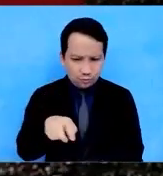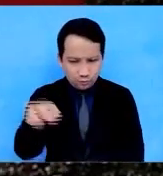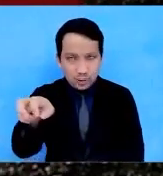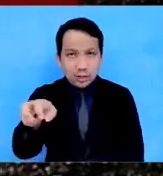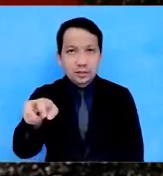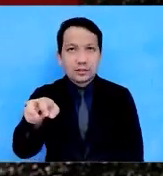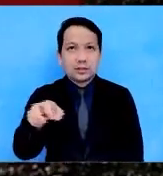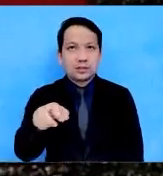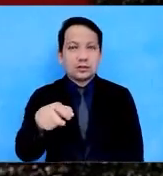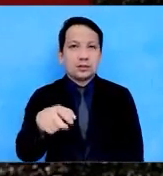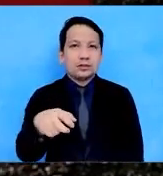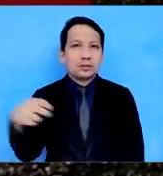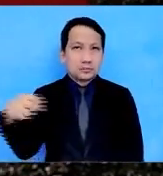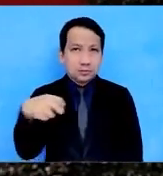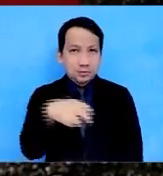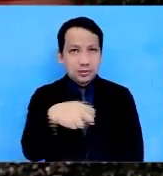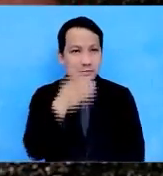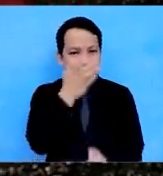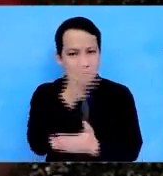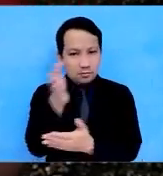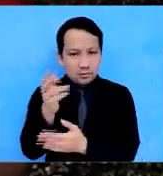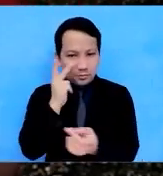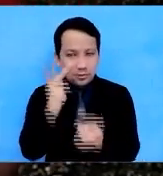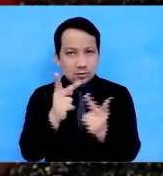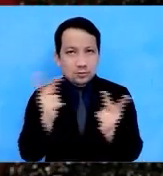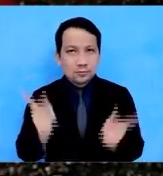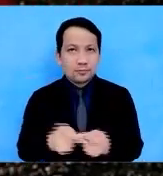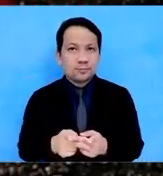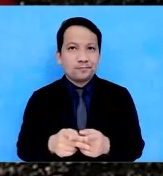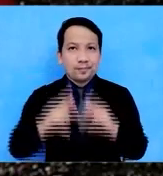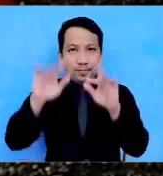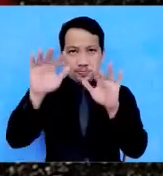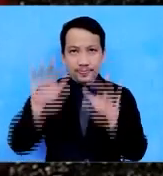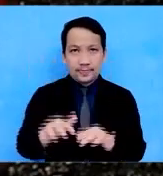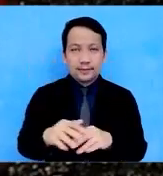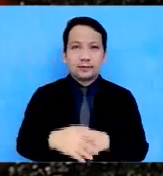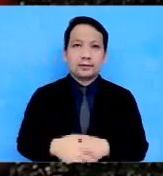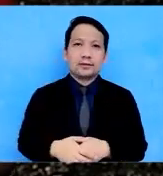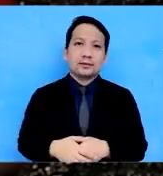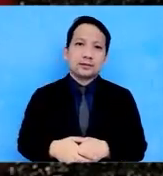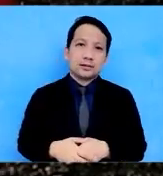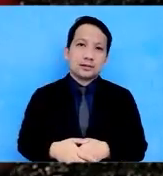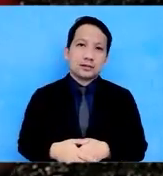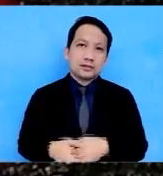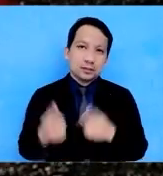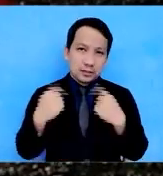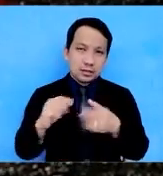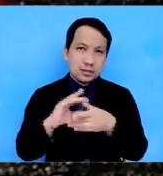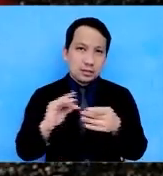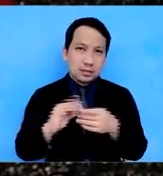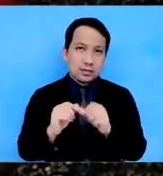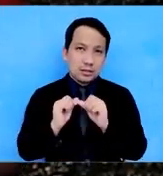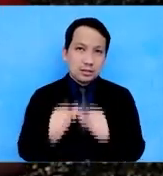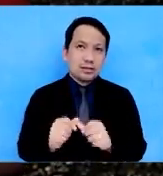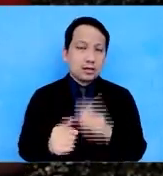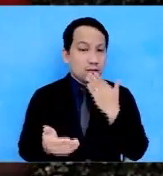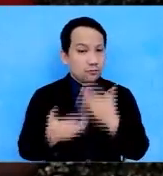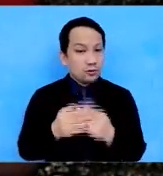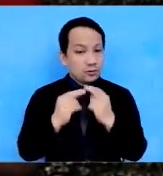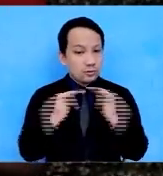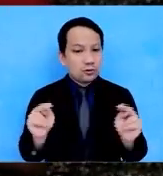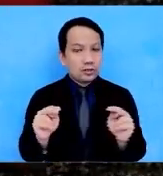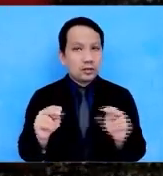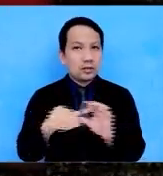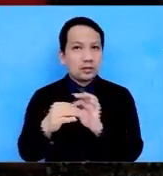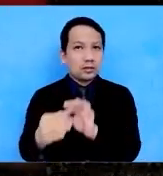each yung mga pinuntahan nating mga lugar. Ngayon nga, eh, maulan-ulan, di ba? Pero talaga kailangan natin ito ikwento dahil may good news sa atin ang cast